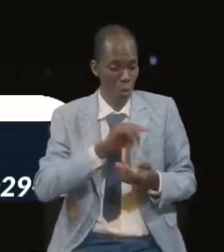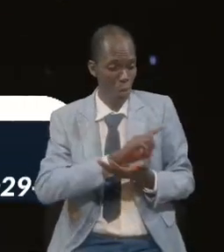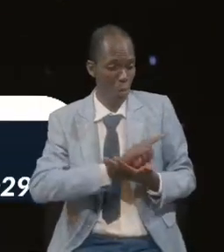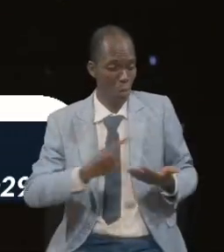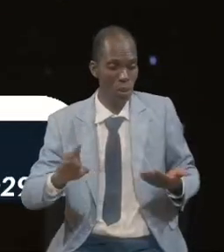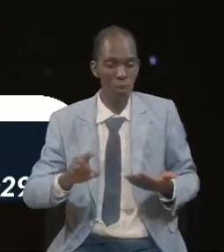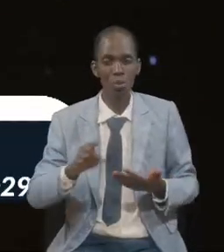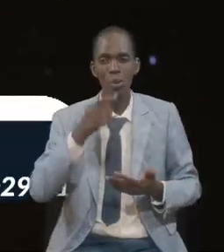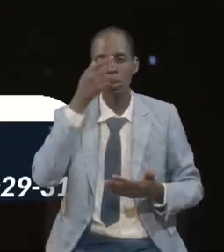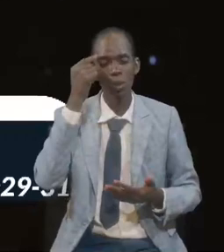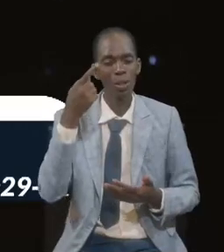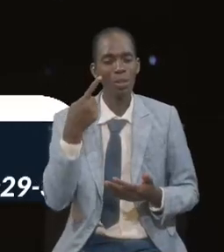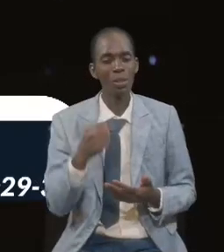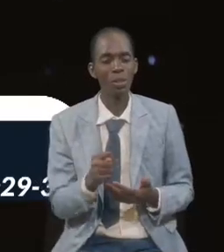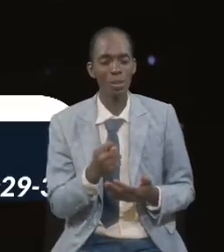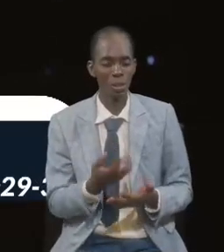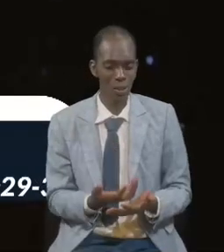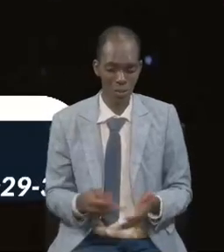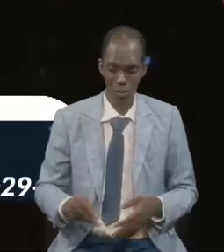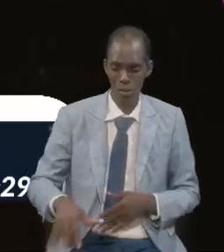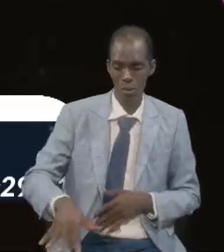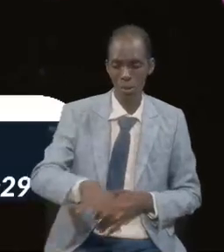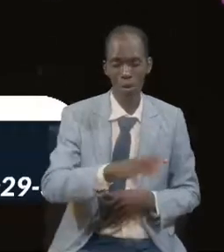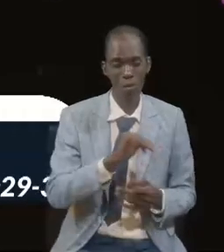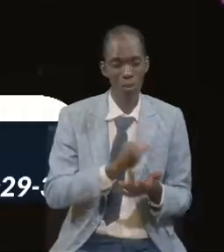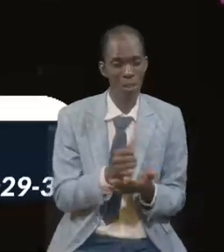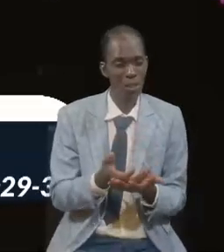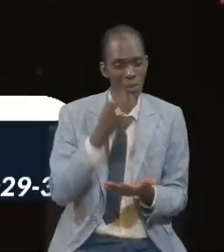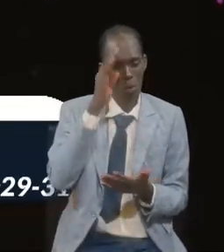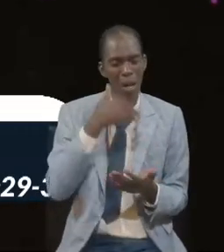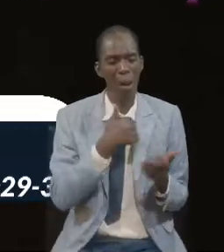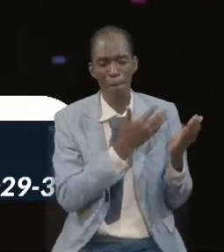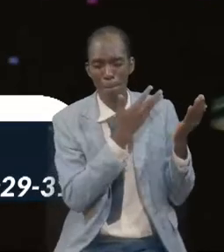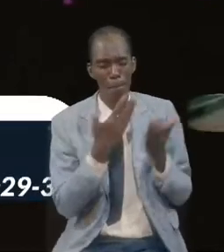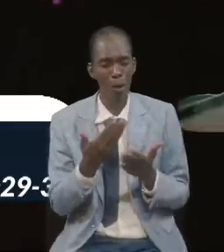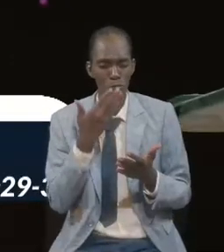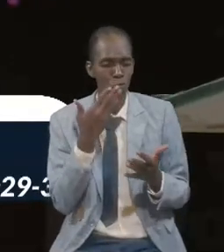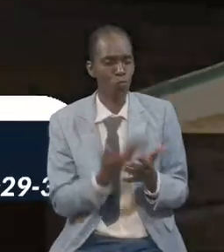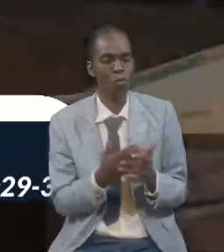parce que les terres de cet homme riche